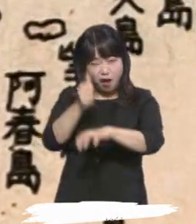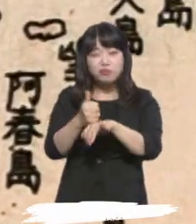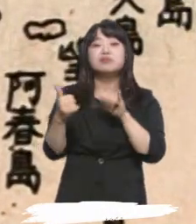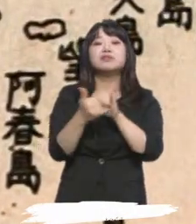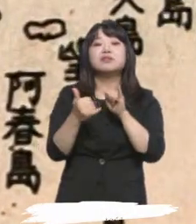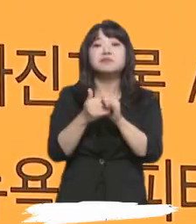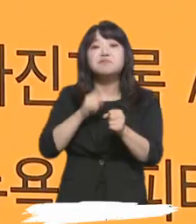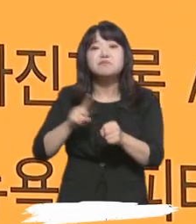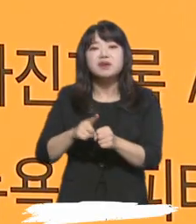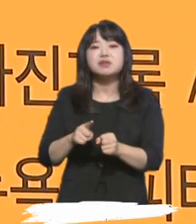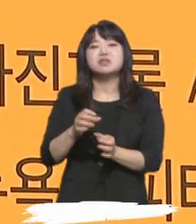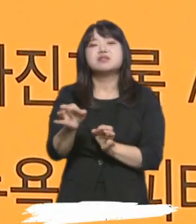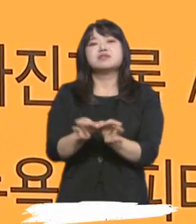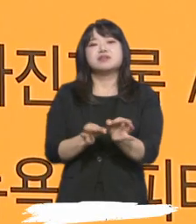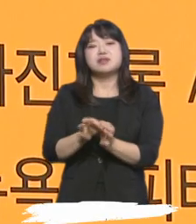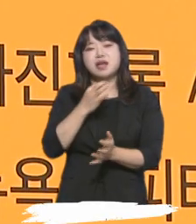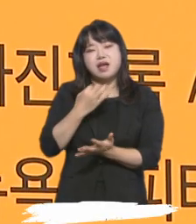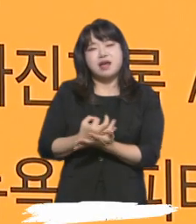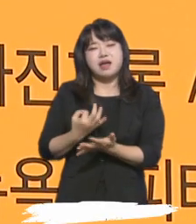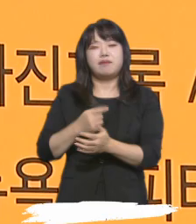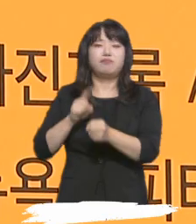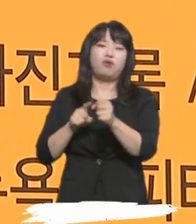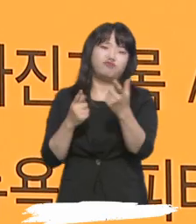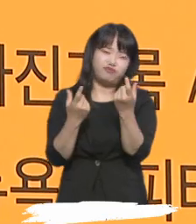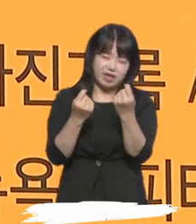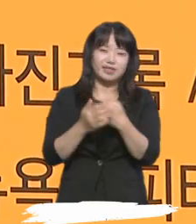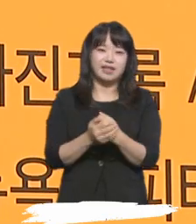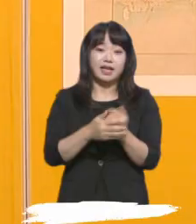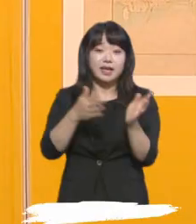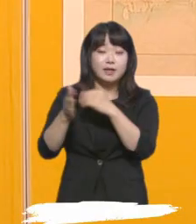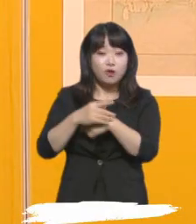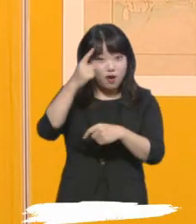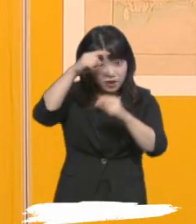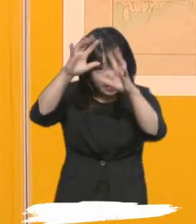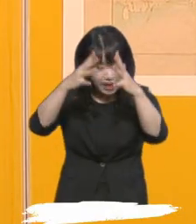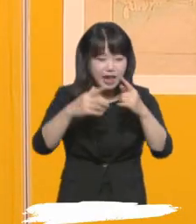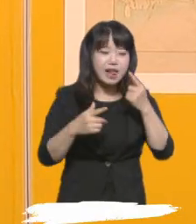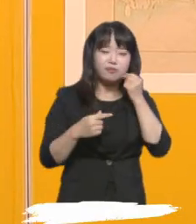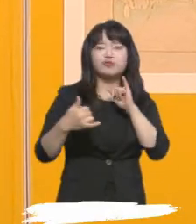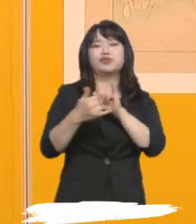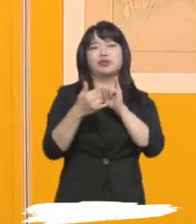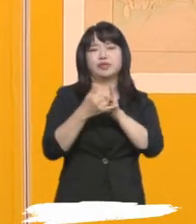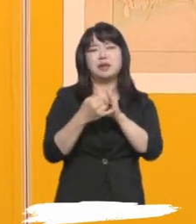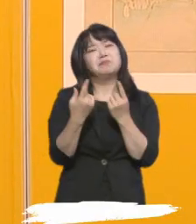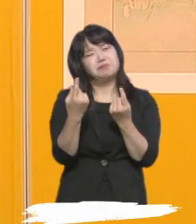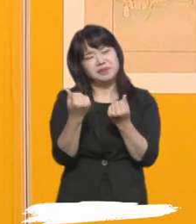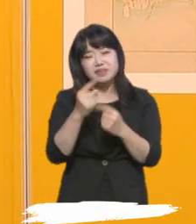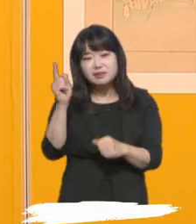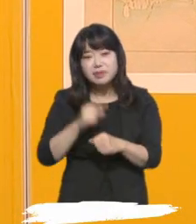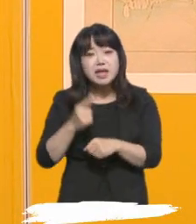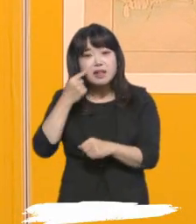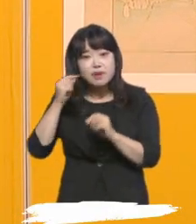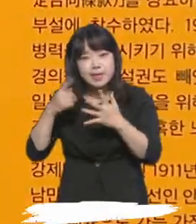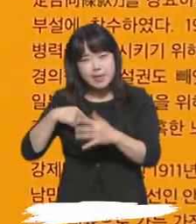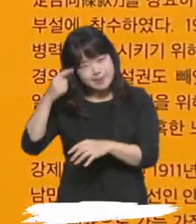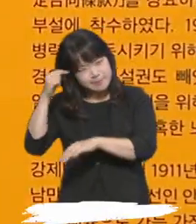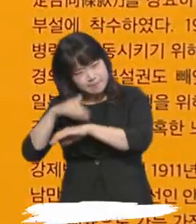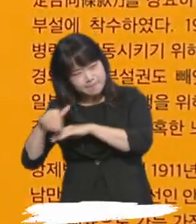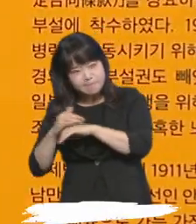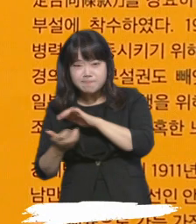전사도. 러일 전쟁 역시 마찬가지입니다. 이 전쟁에서 일본이 가장 주요하게 생각한